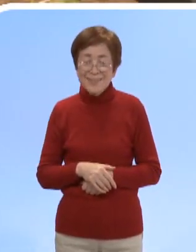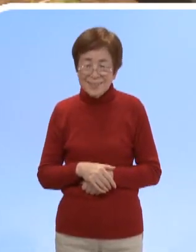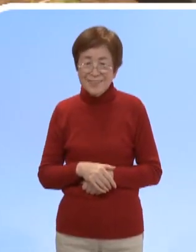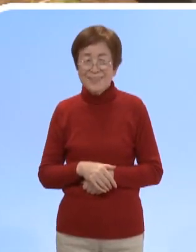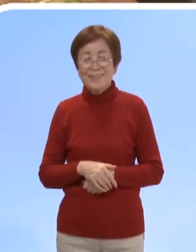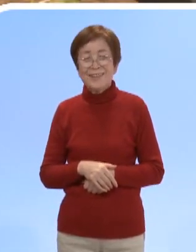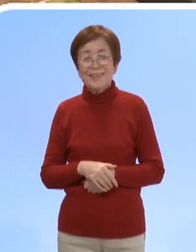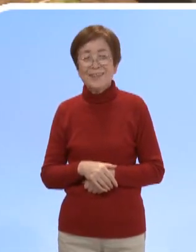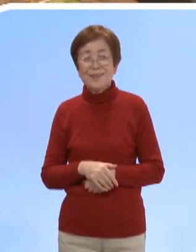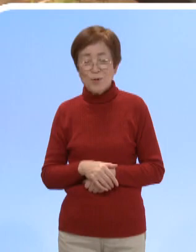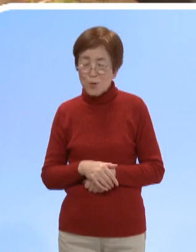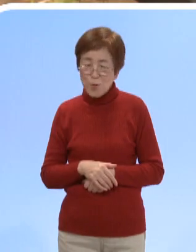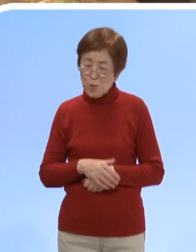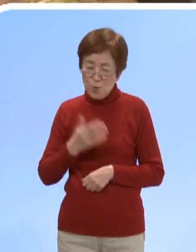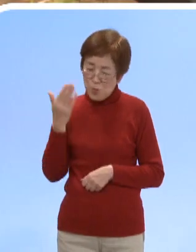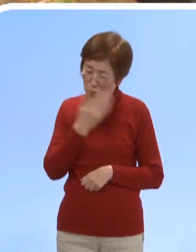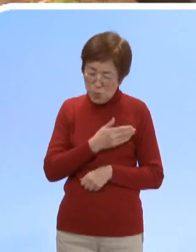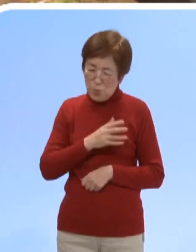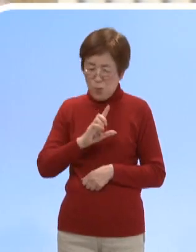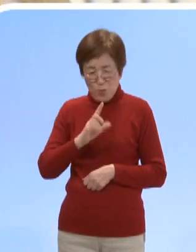さかの思いやんか。 びっくりした。